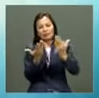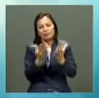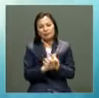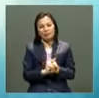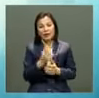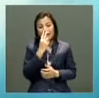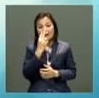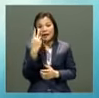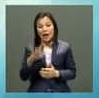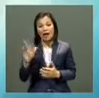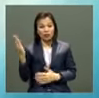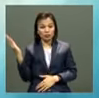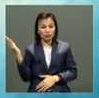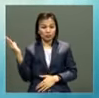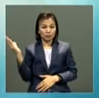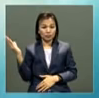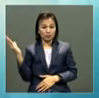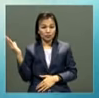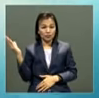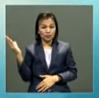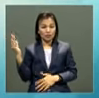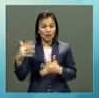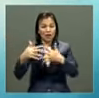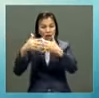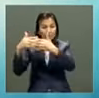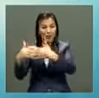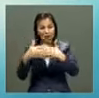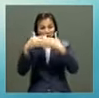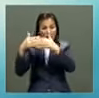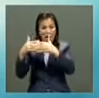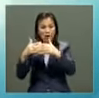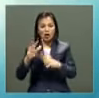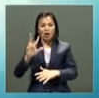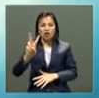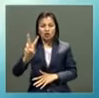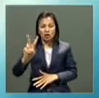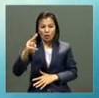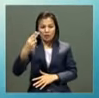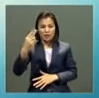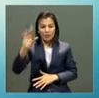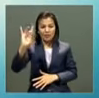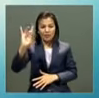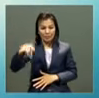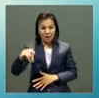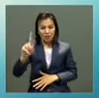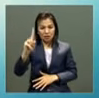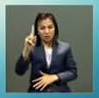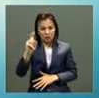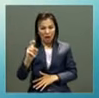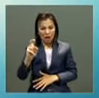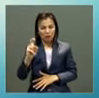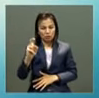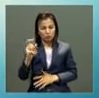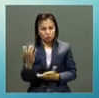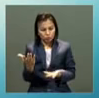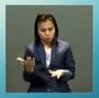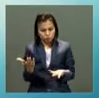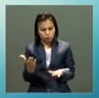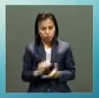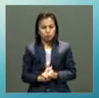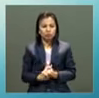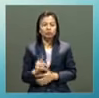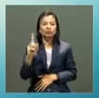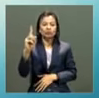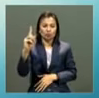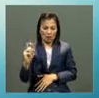จะเห็นว่าในตารางนี้สหรัฐอเมริกา 28,000 กว่ารายที่กว่าศพนะครับต้องเรียกว่าเป็นศพแล้วเ